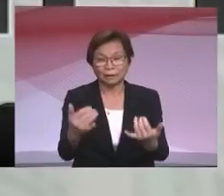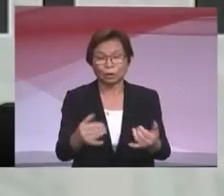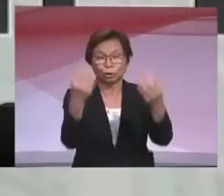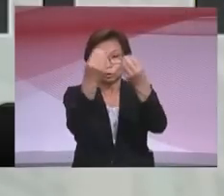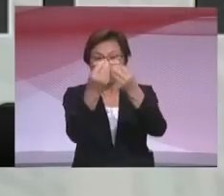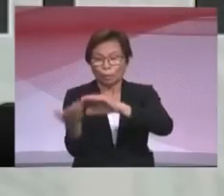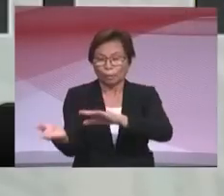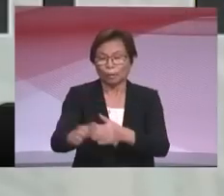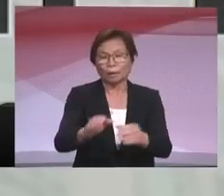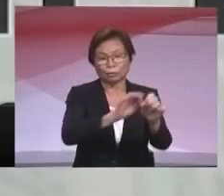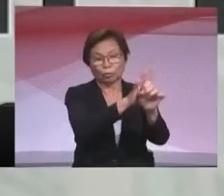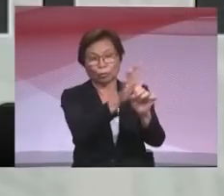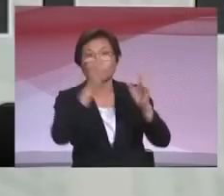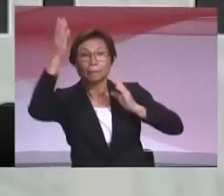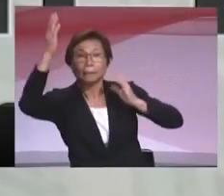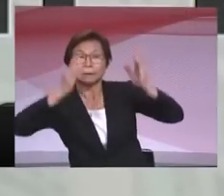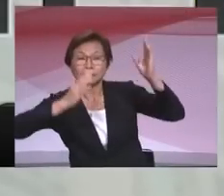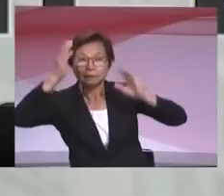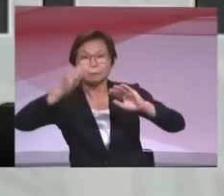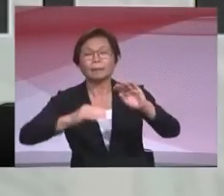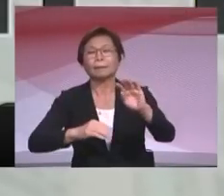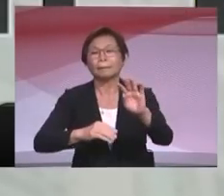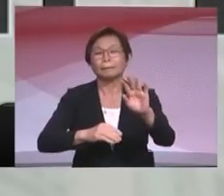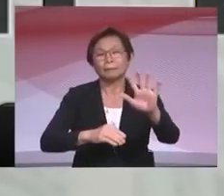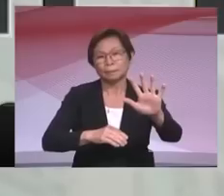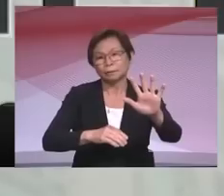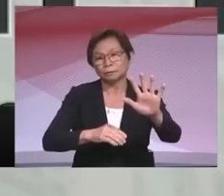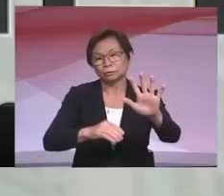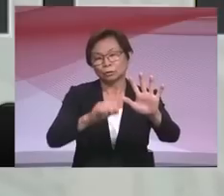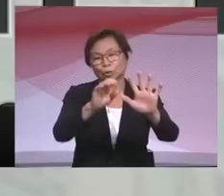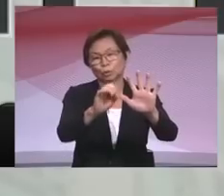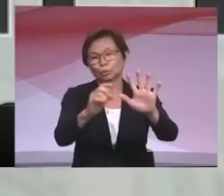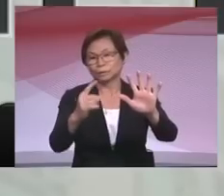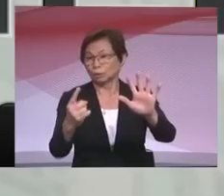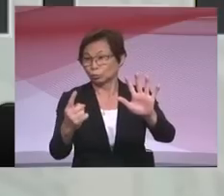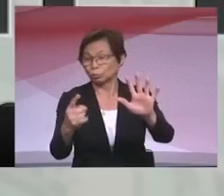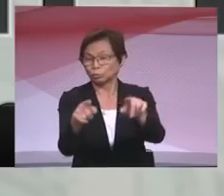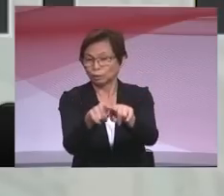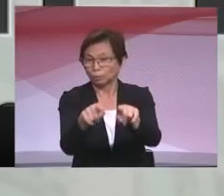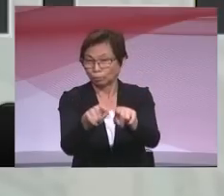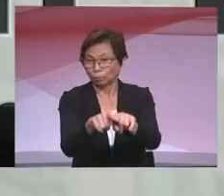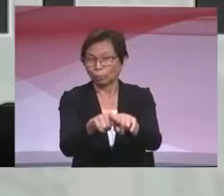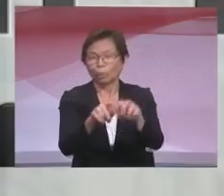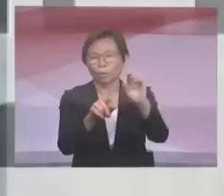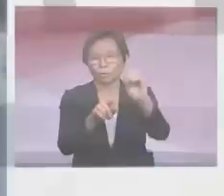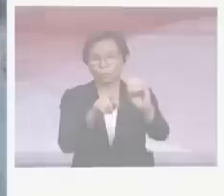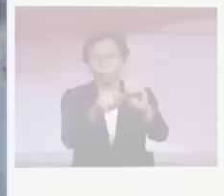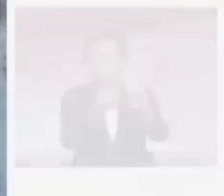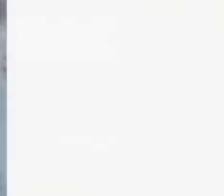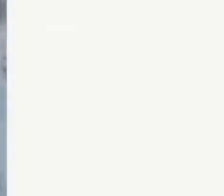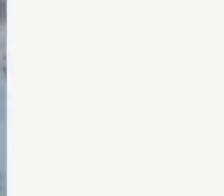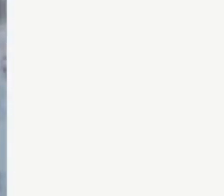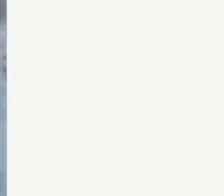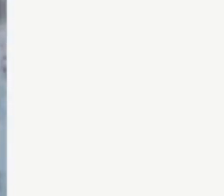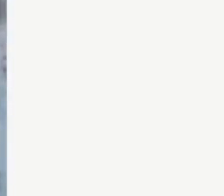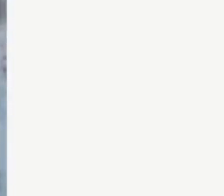kes kematian COVID-19 di Malaysia adalah sebanyak 501 kes, iaitu bersamaan dengan